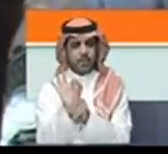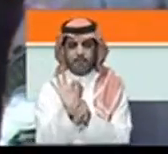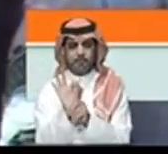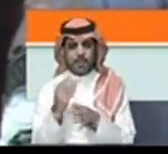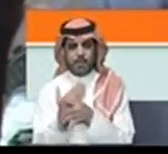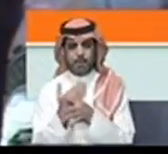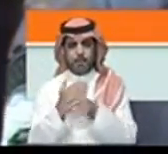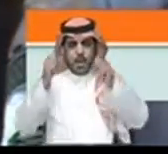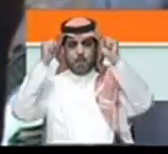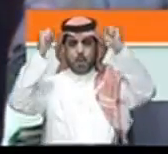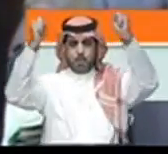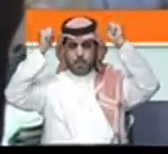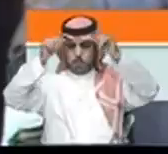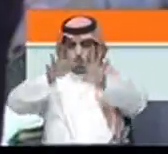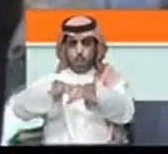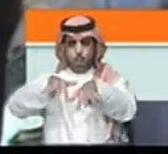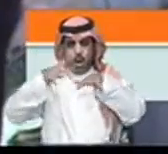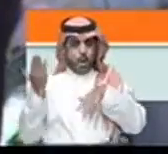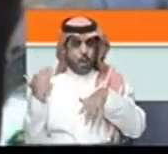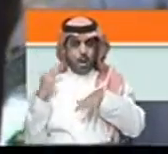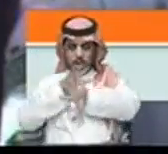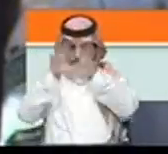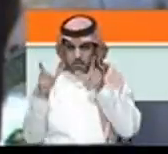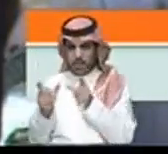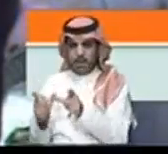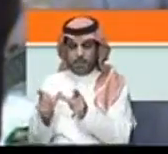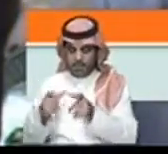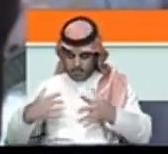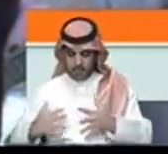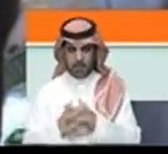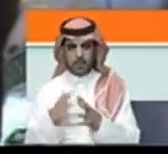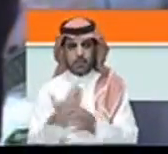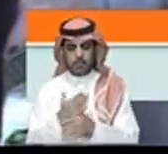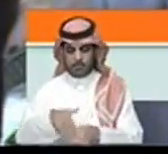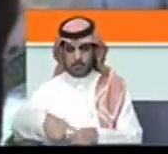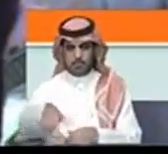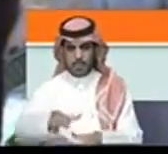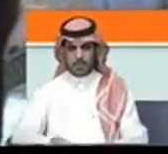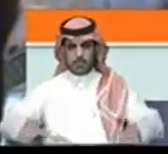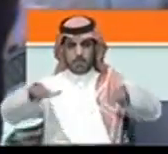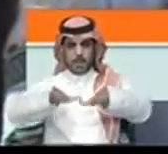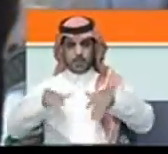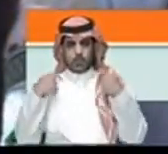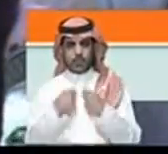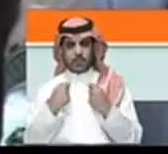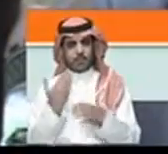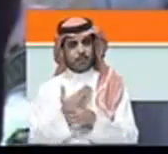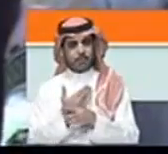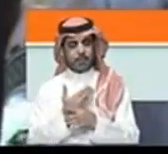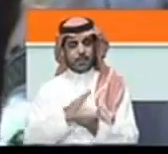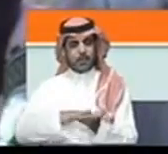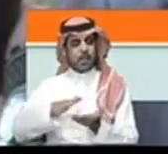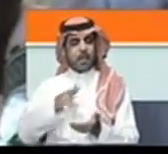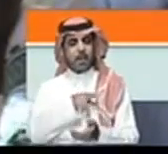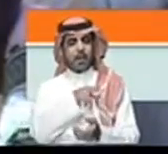المليونيه ومشددا على ان الفتره المقبله تتطلب تشكيل مجلس وزراء من اجل تسيير امور البلاد